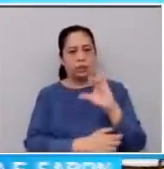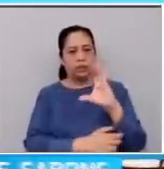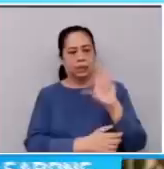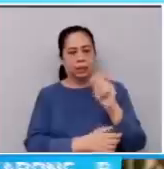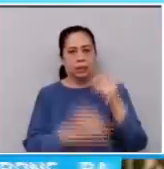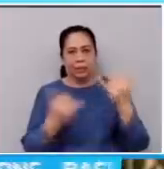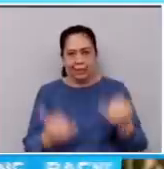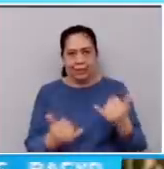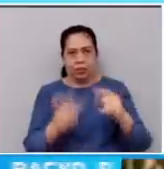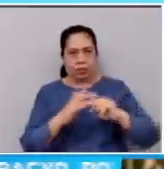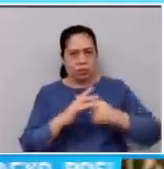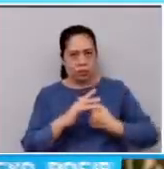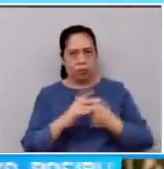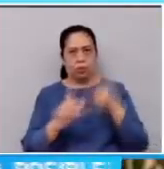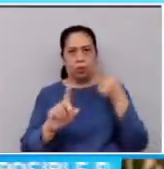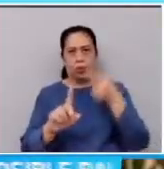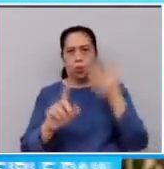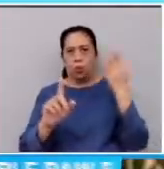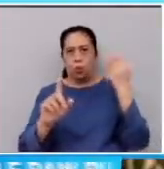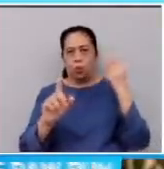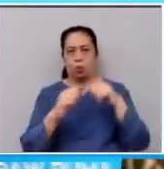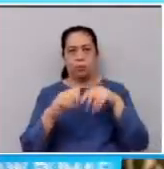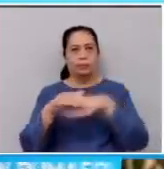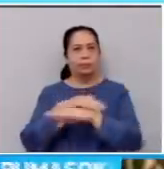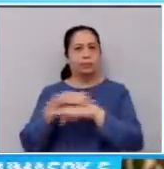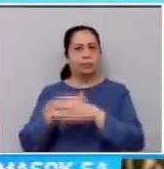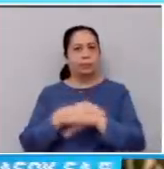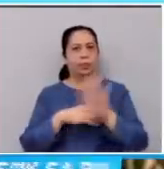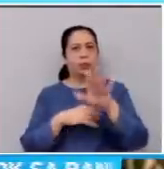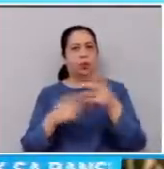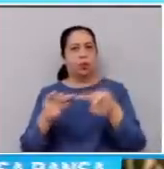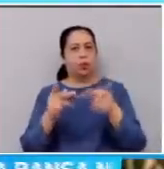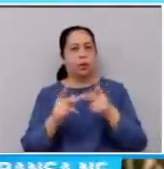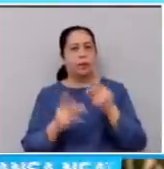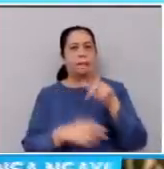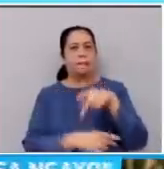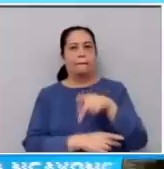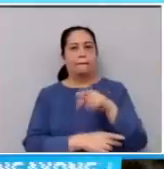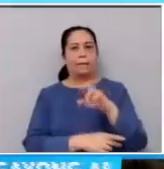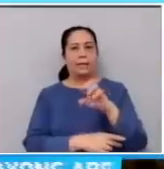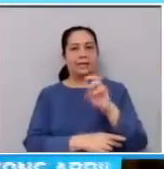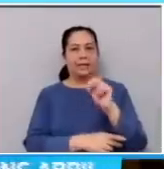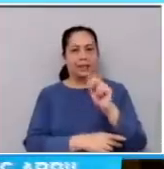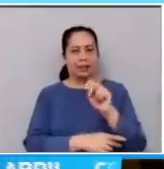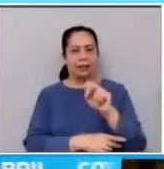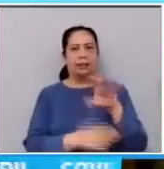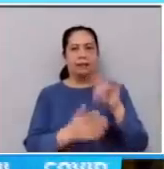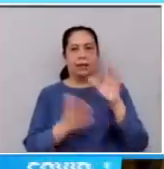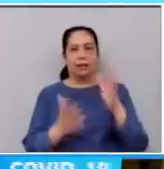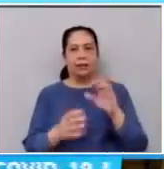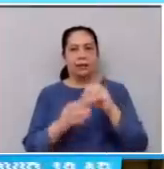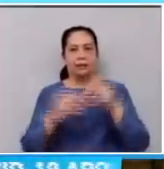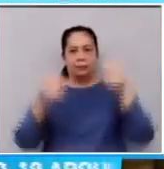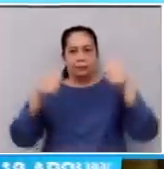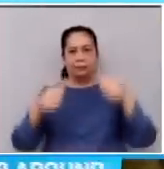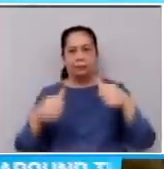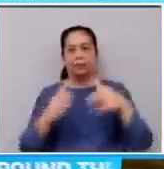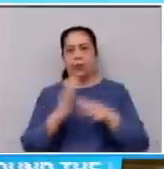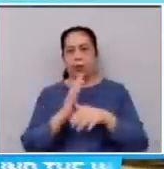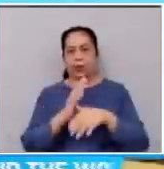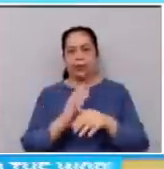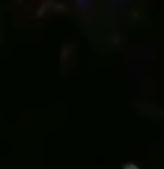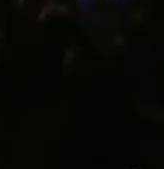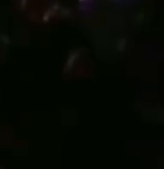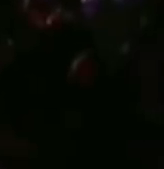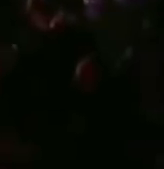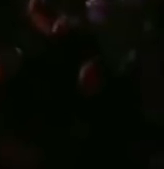araw, target ay ma-access na yung precinct finder sa website ng COMELEC. Connie? Maraming salamat, Jonathan